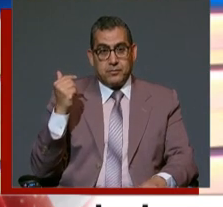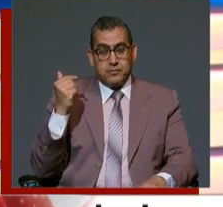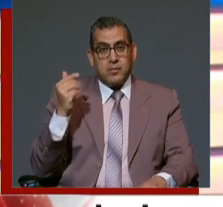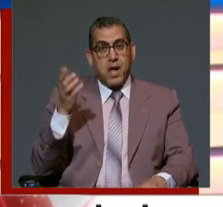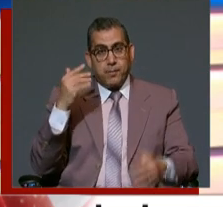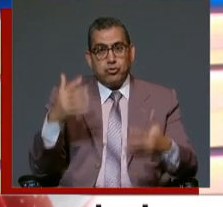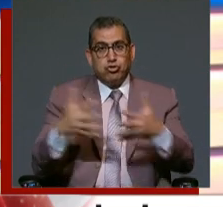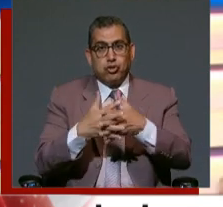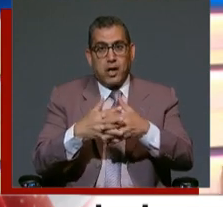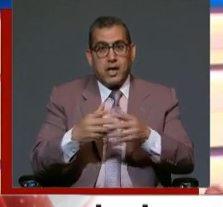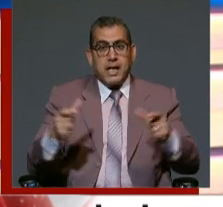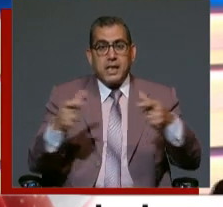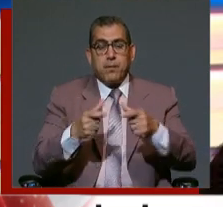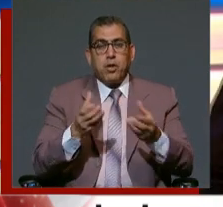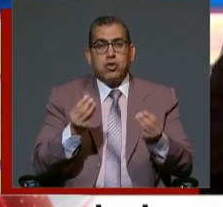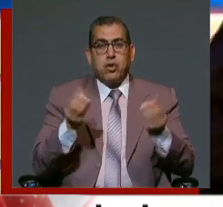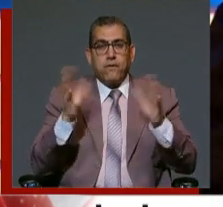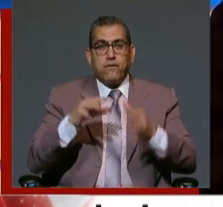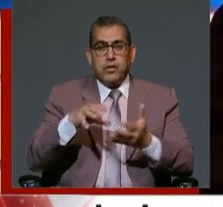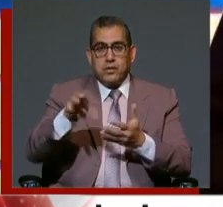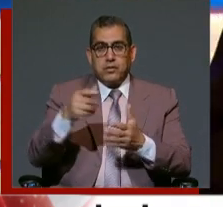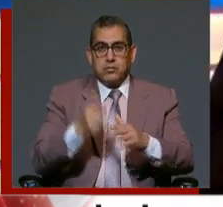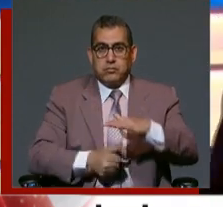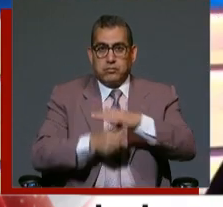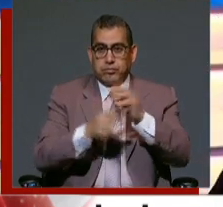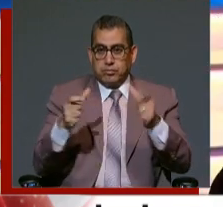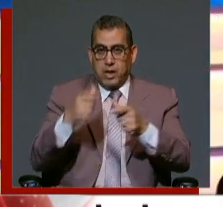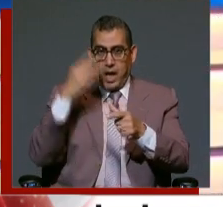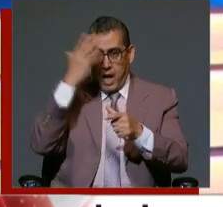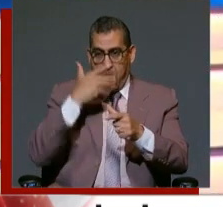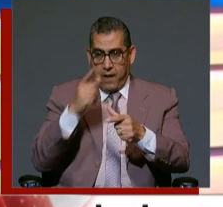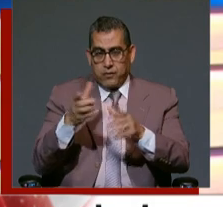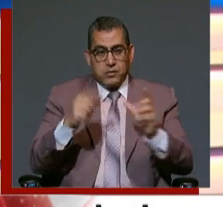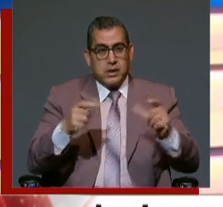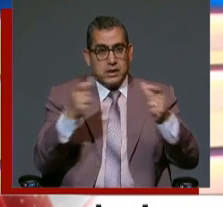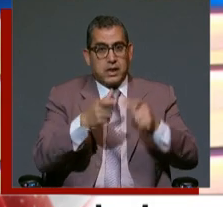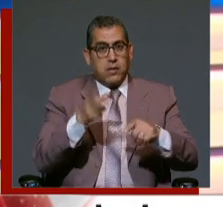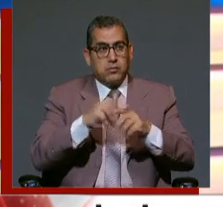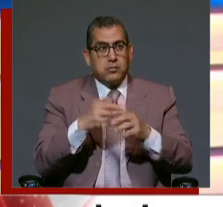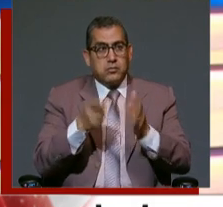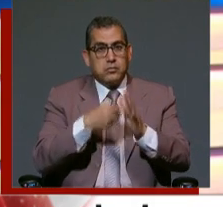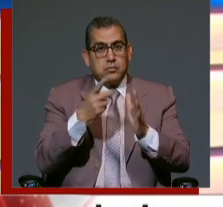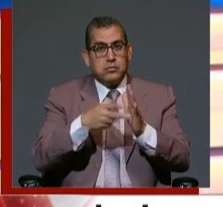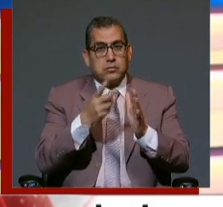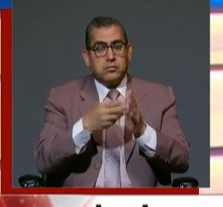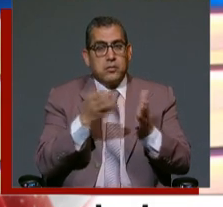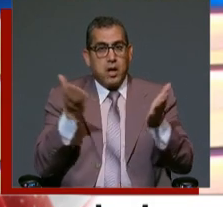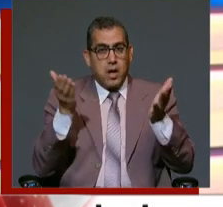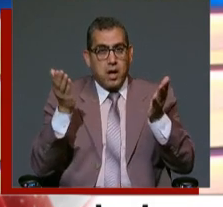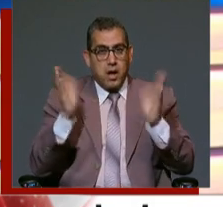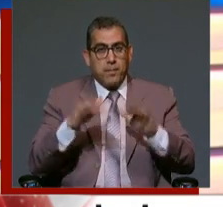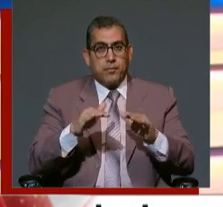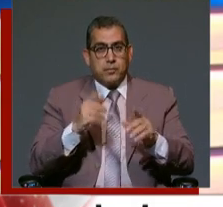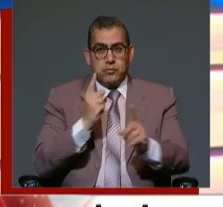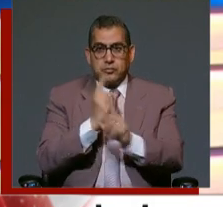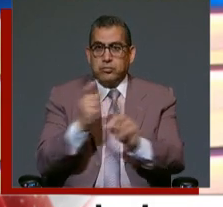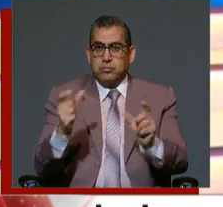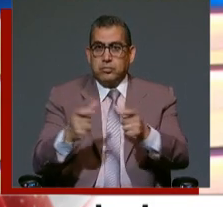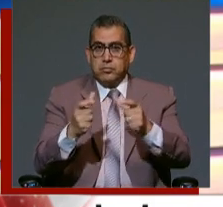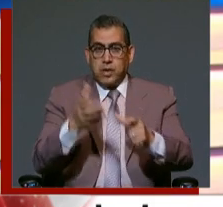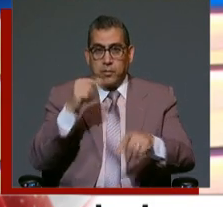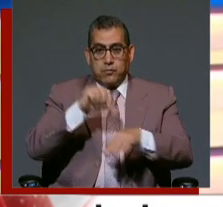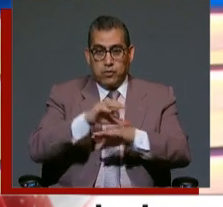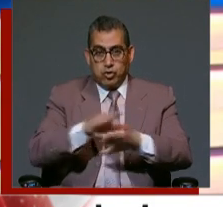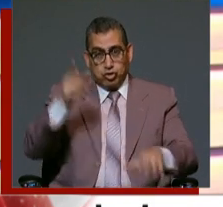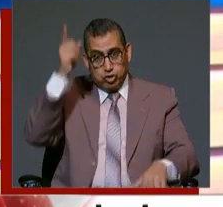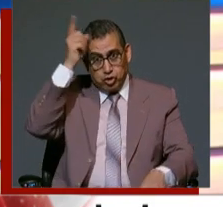في اجتماعات كثيرة سواء على مستوى القارة الإفريقية، وانعقدت أكثر يعني انعقد أكثر من اجتماع هنا في شرم